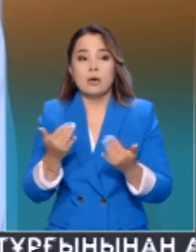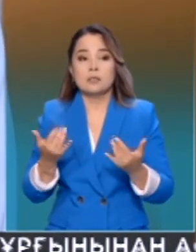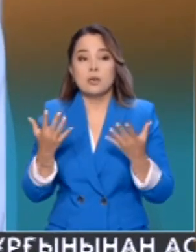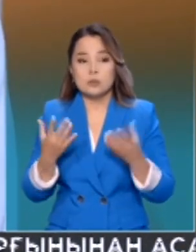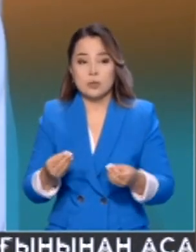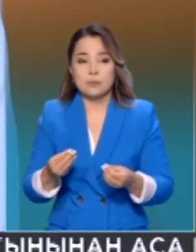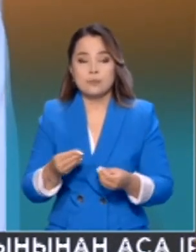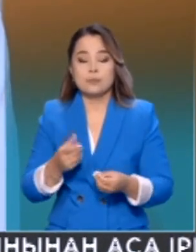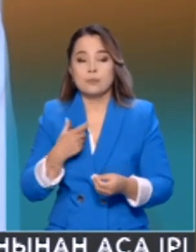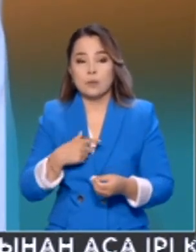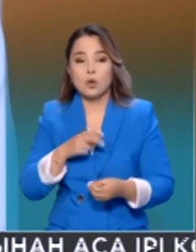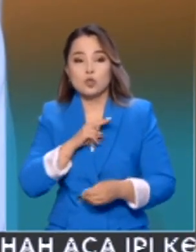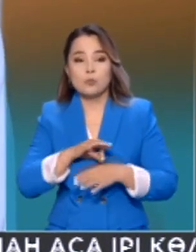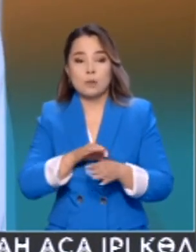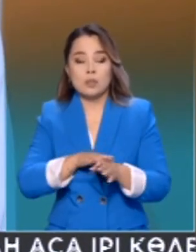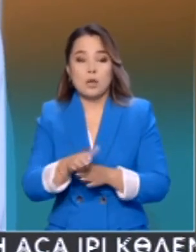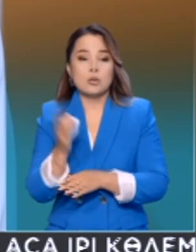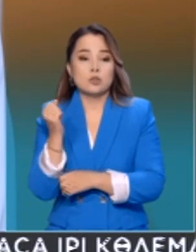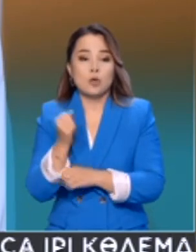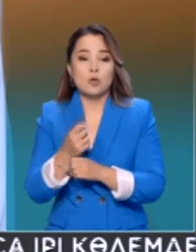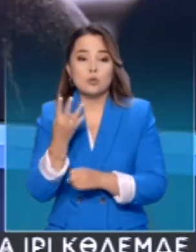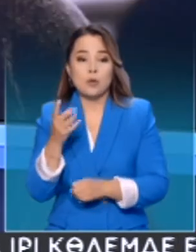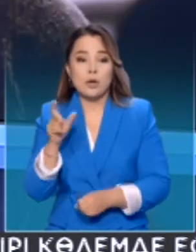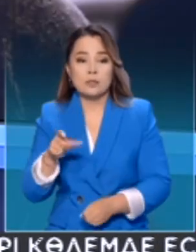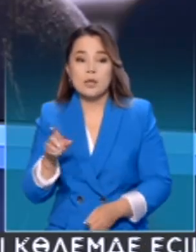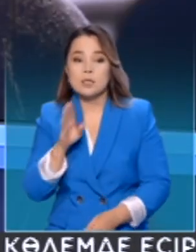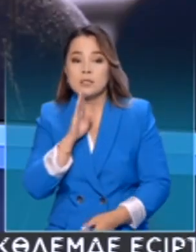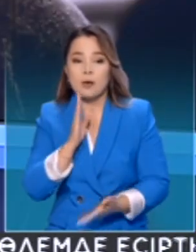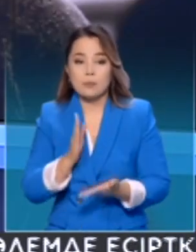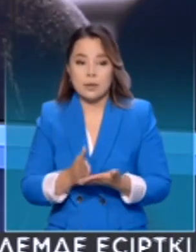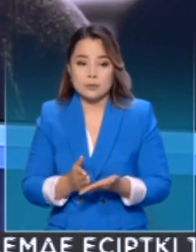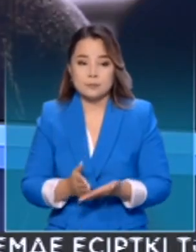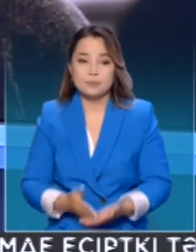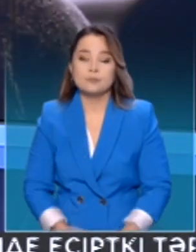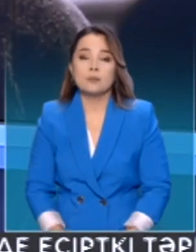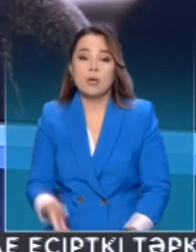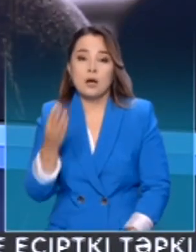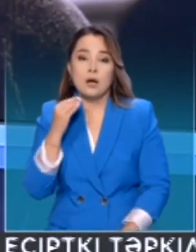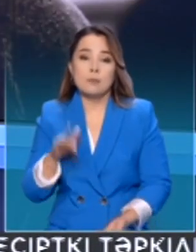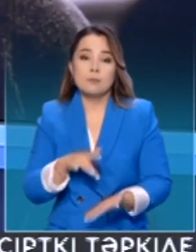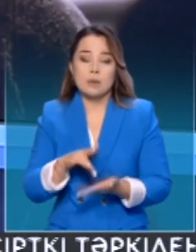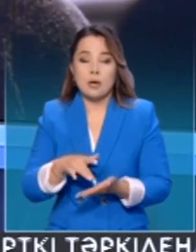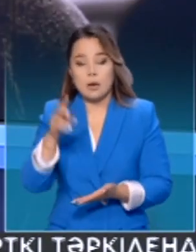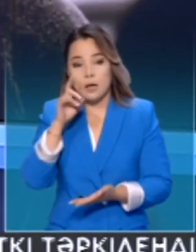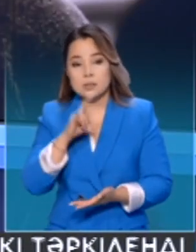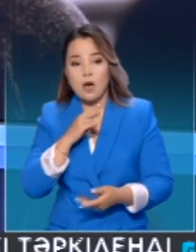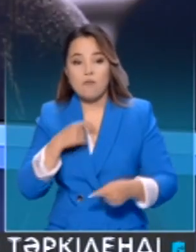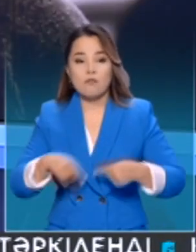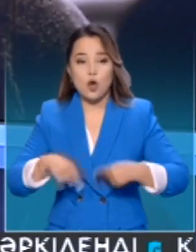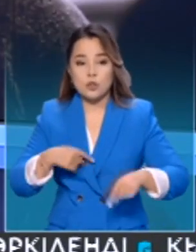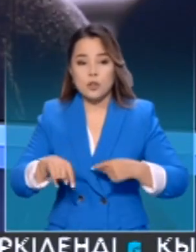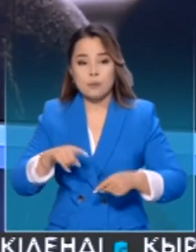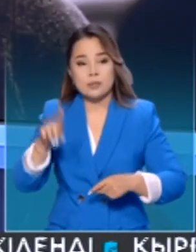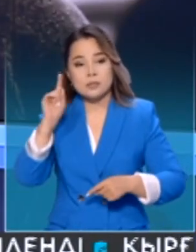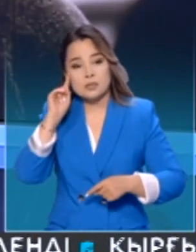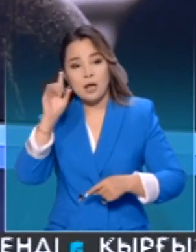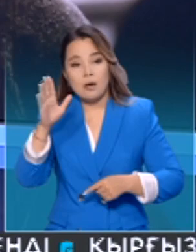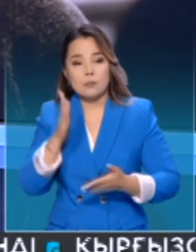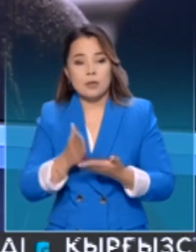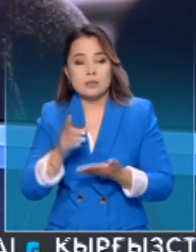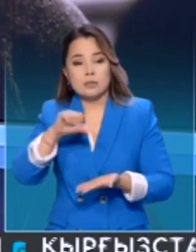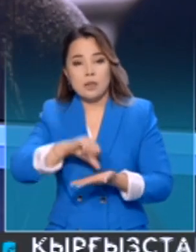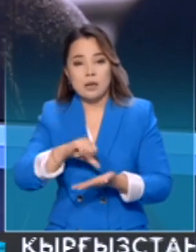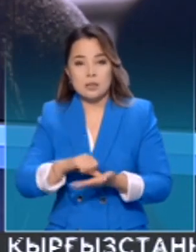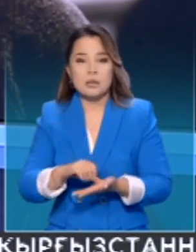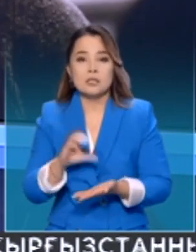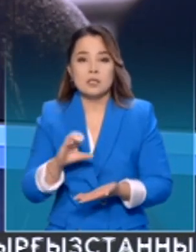етіп отырмын. Қазіргі таңда қоластымда 4 жұмысшы қыз бар. Бүгін Алматы жұртшылығы қазақ футболының аңызына айналған Сейілда